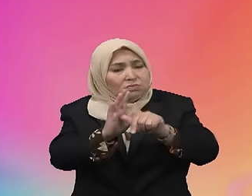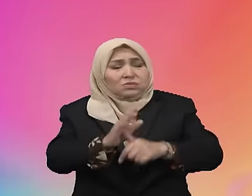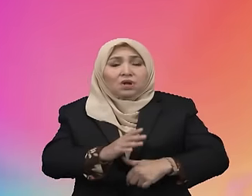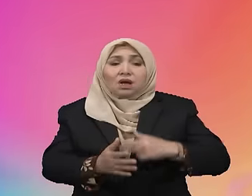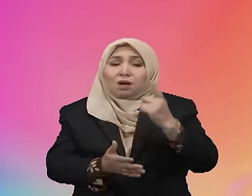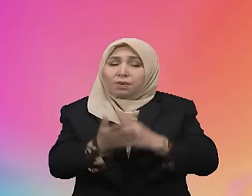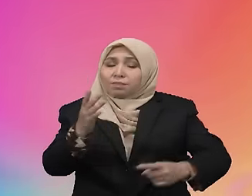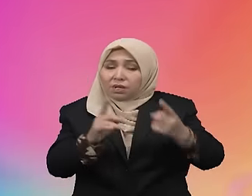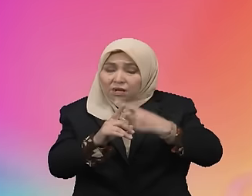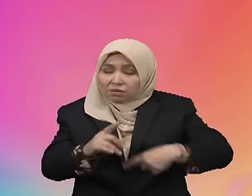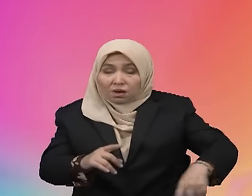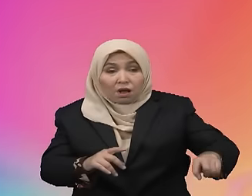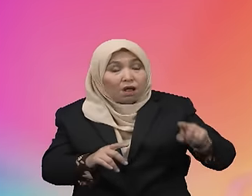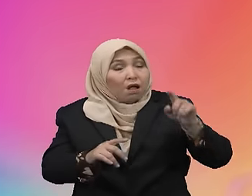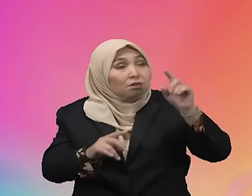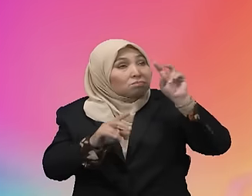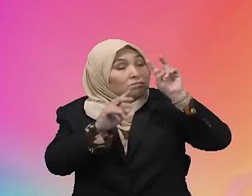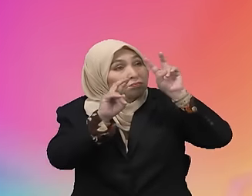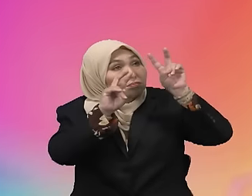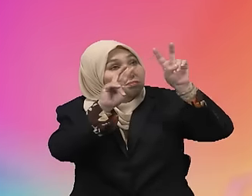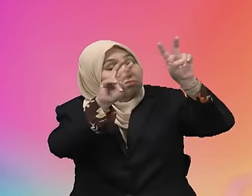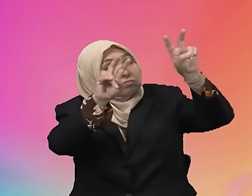Falamma ra'a asy-syamsa